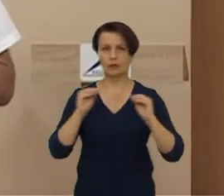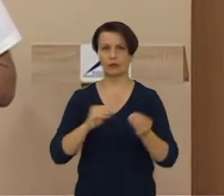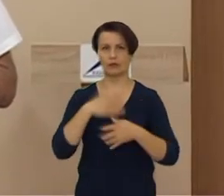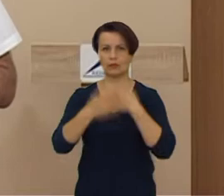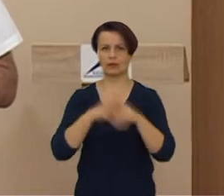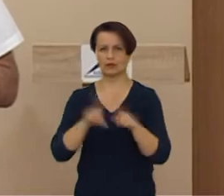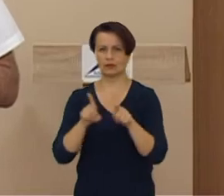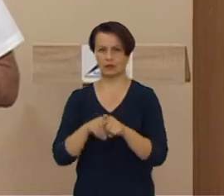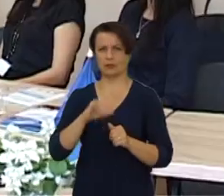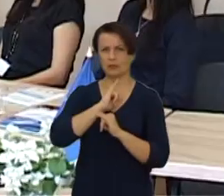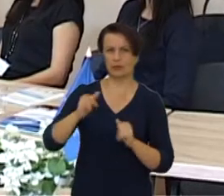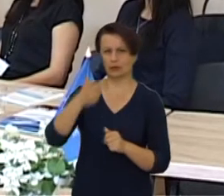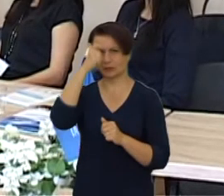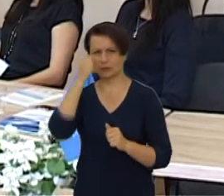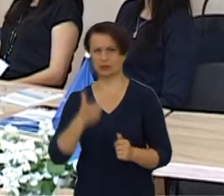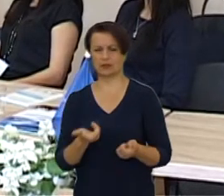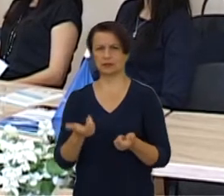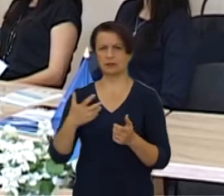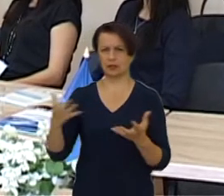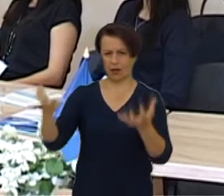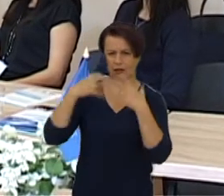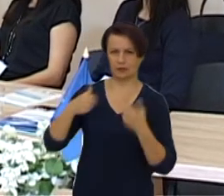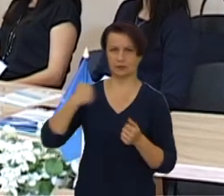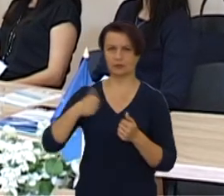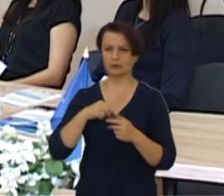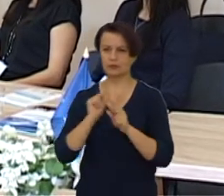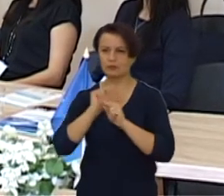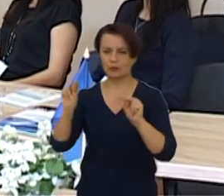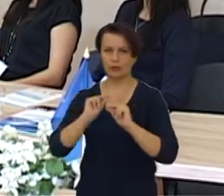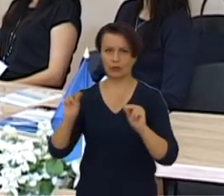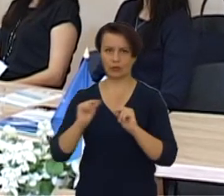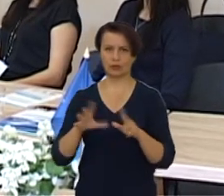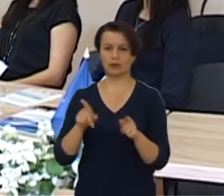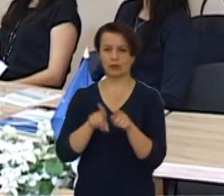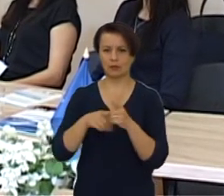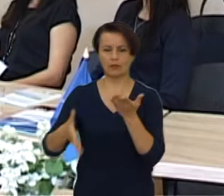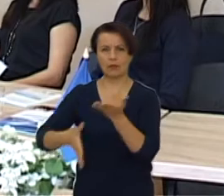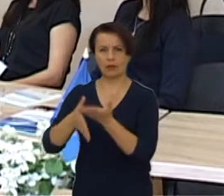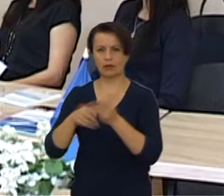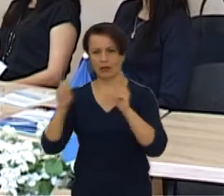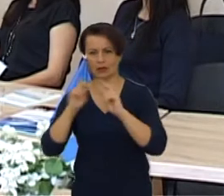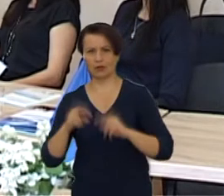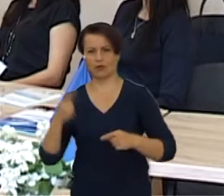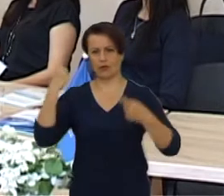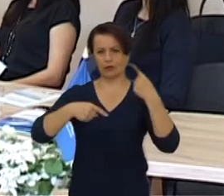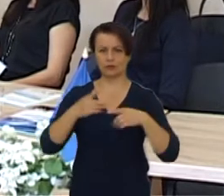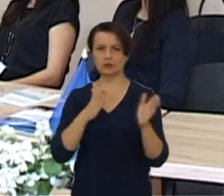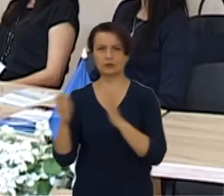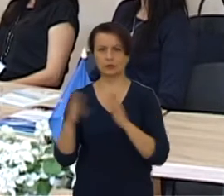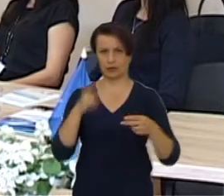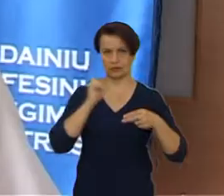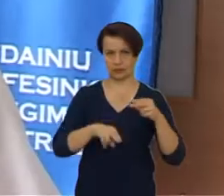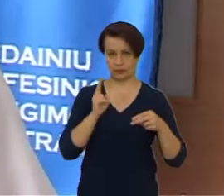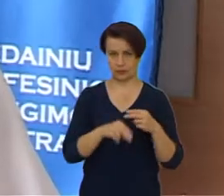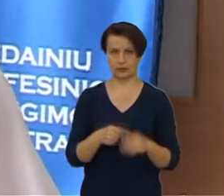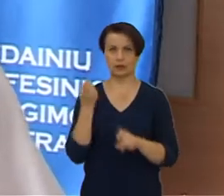su įpykusiais, šiurkščiais, nekantriais, emocingais ar agresyviais žmonėmis. Padės analizuoti ir spręsti konfliktinės